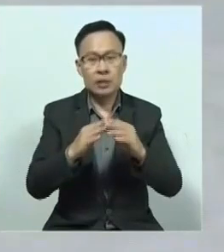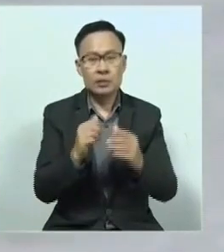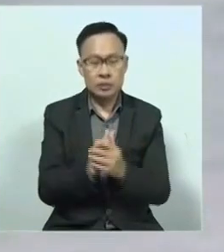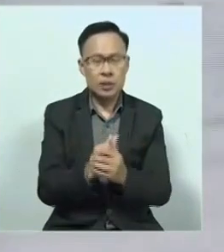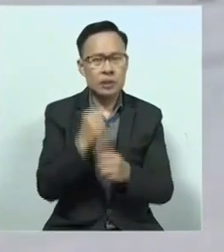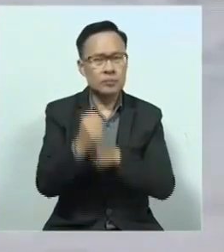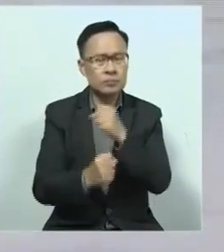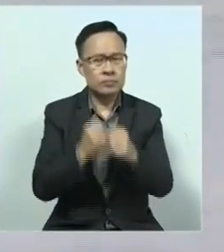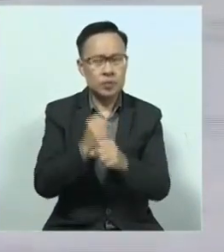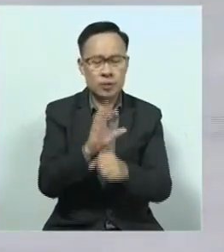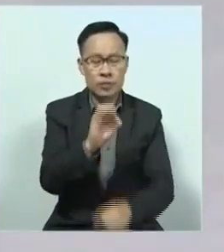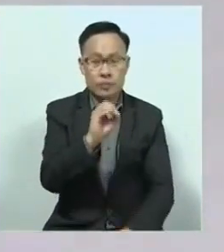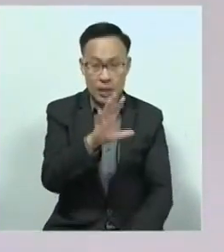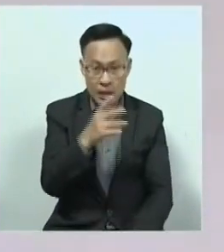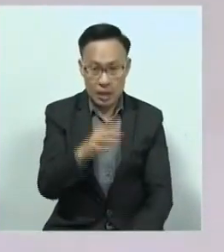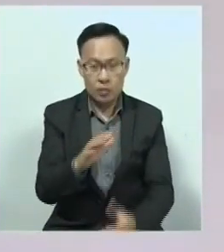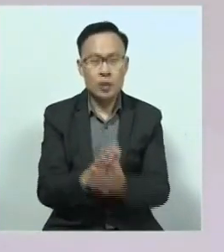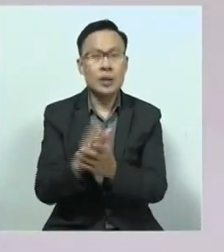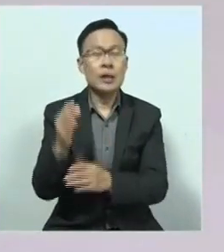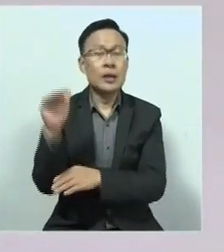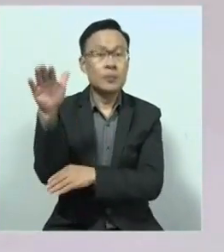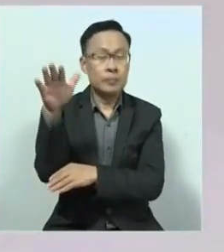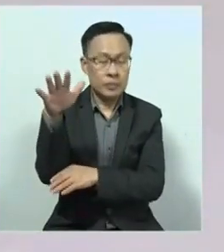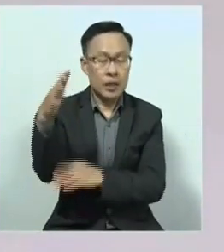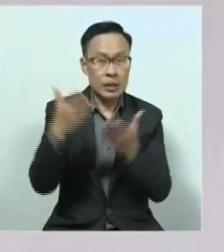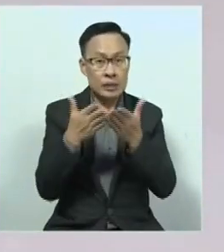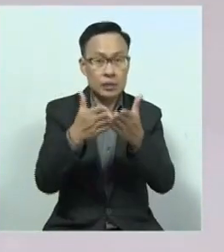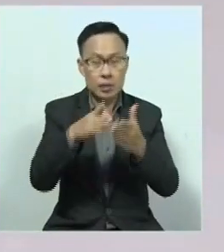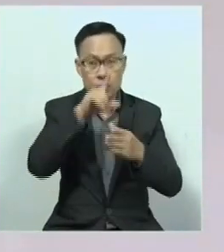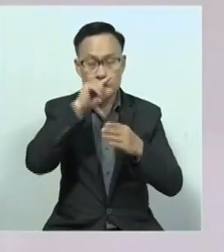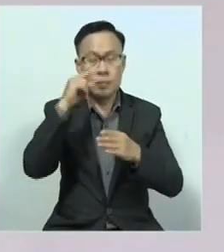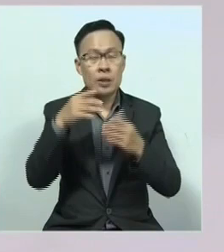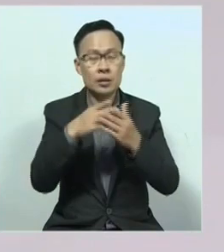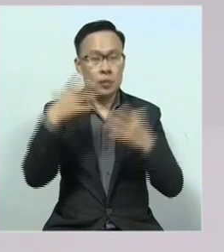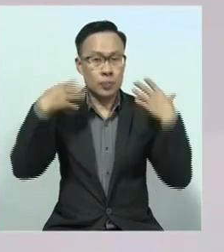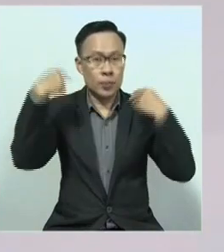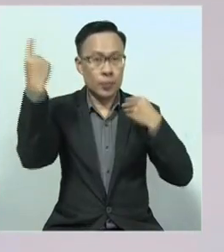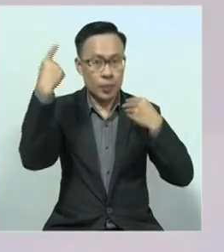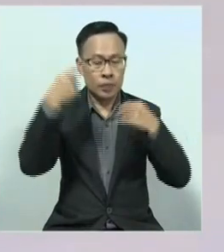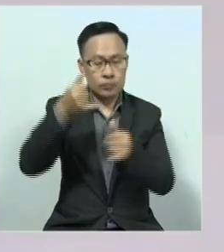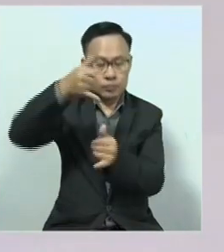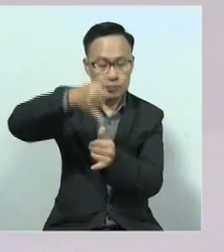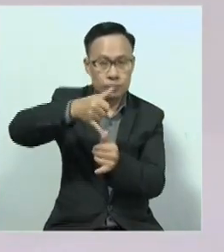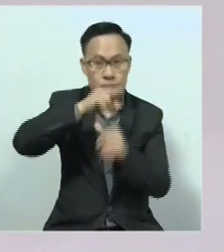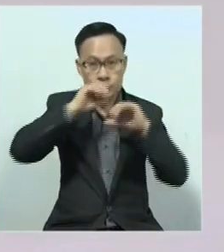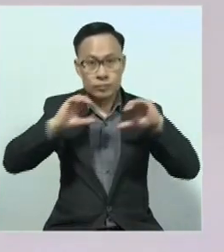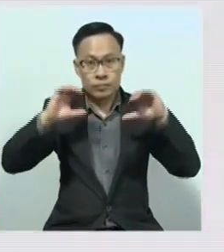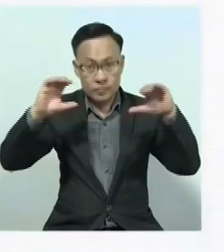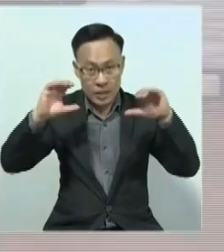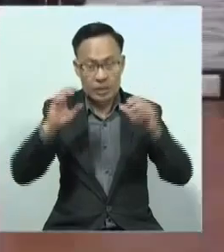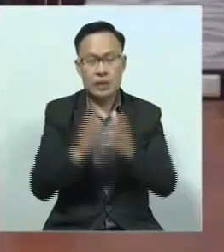ปีจะใหม่หน่อยก็คือเรือพระนางนารายณ์ทรงสุบรรณรัชกาลที่9สร้างเสร็จปี39อายุก็23ปี